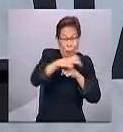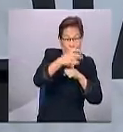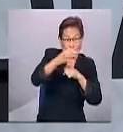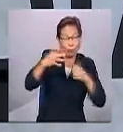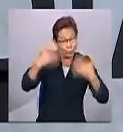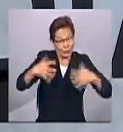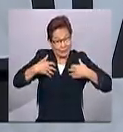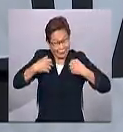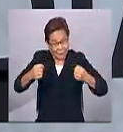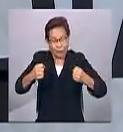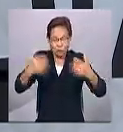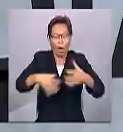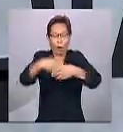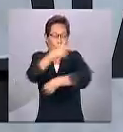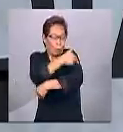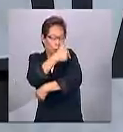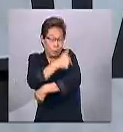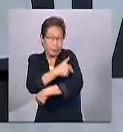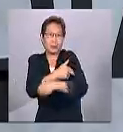discharge daripada ward adalah sebanyak